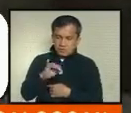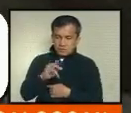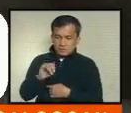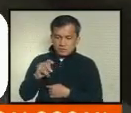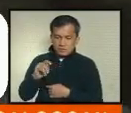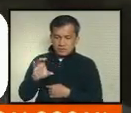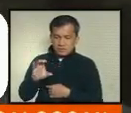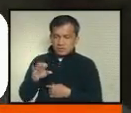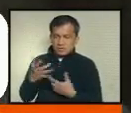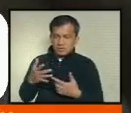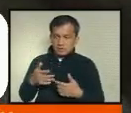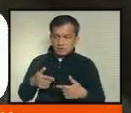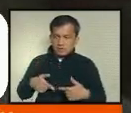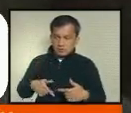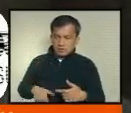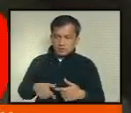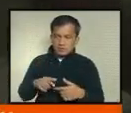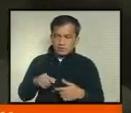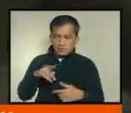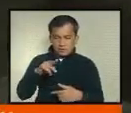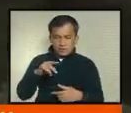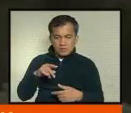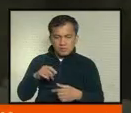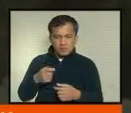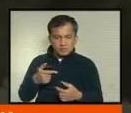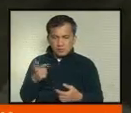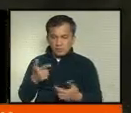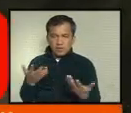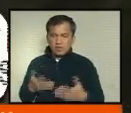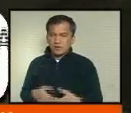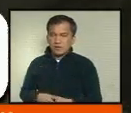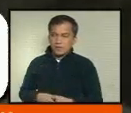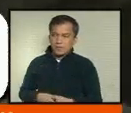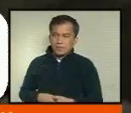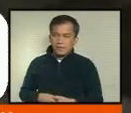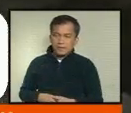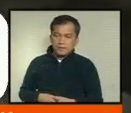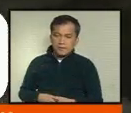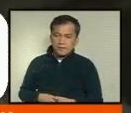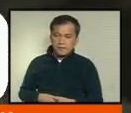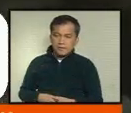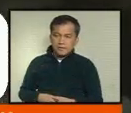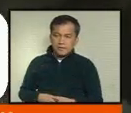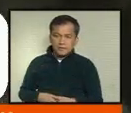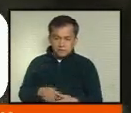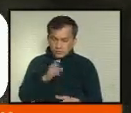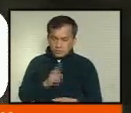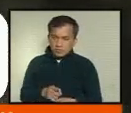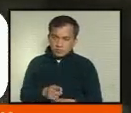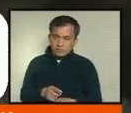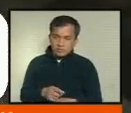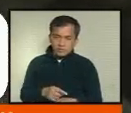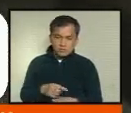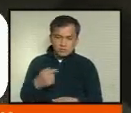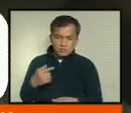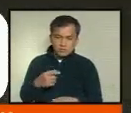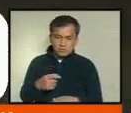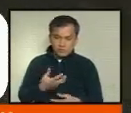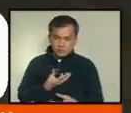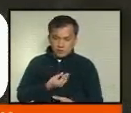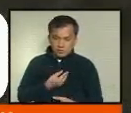wala po akong bahid ng pulbura. Ano nangyari doon sa braso mo? Talagang ninervous lang po ako kaya po ako